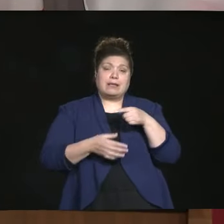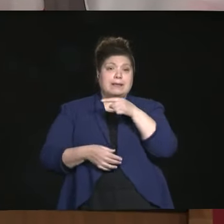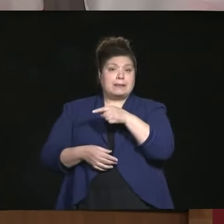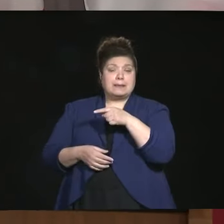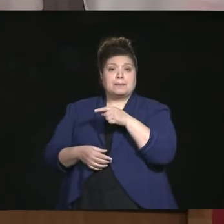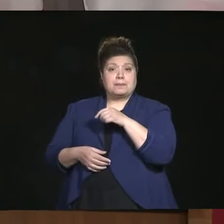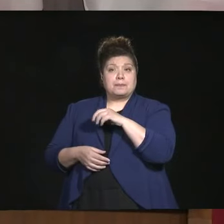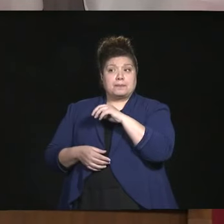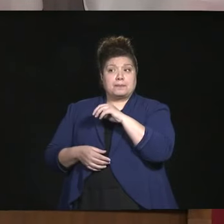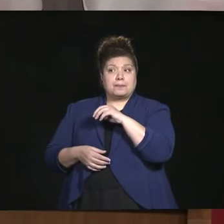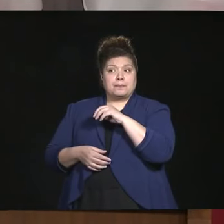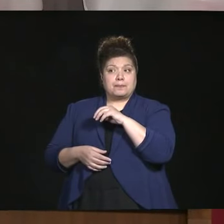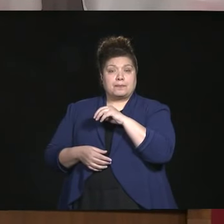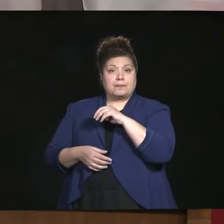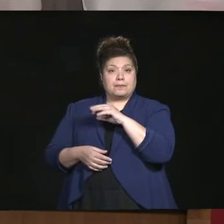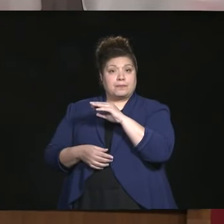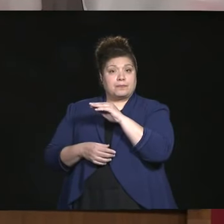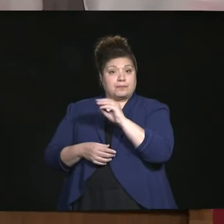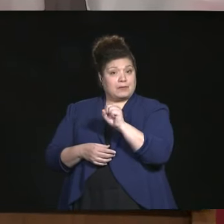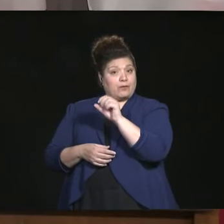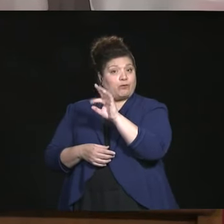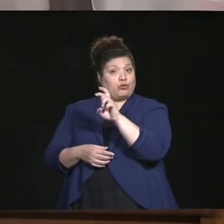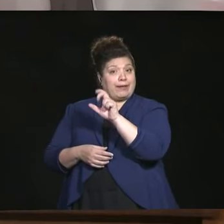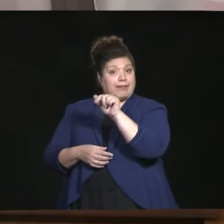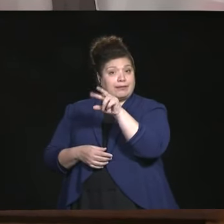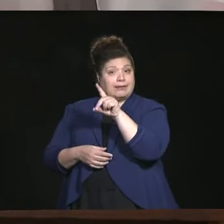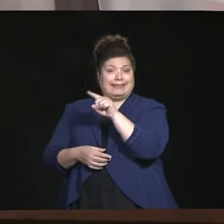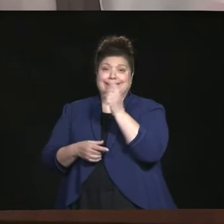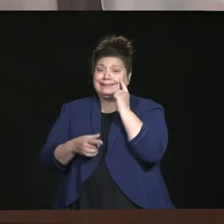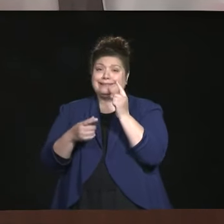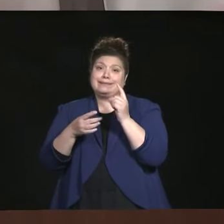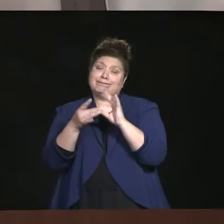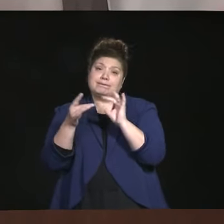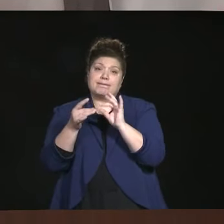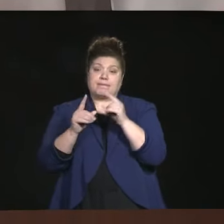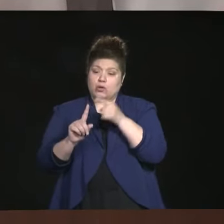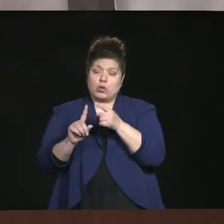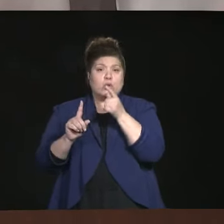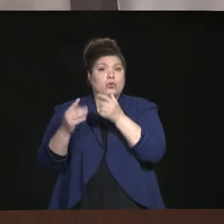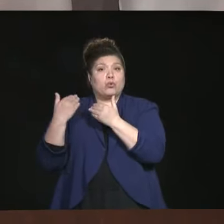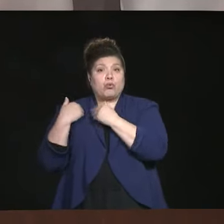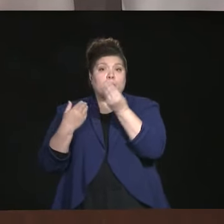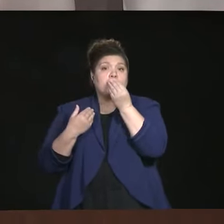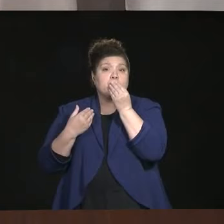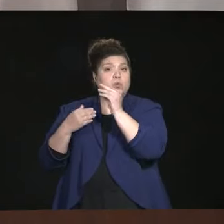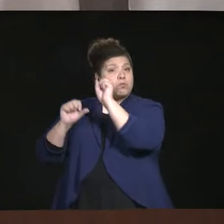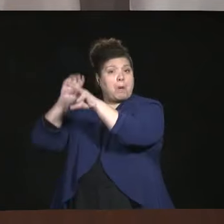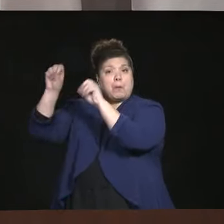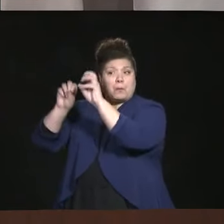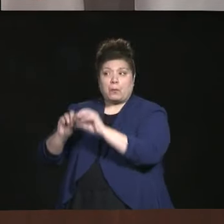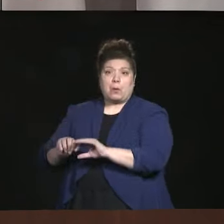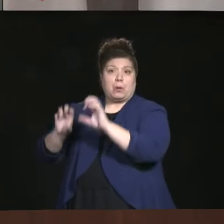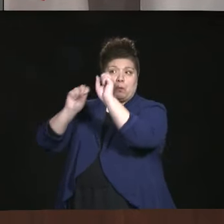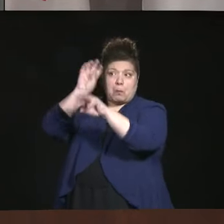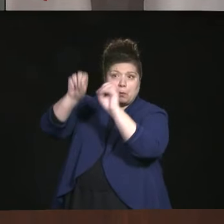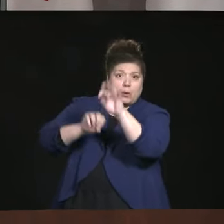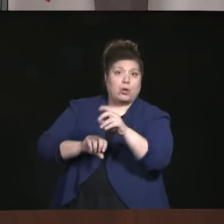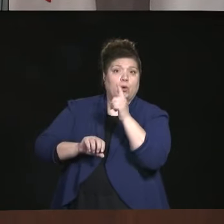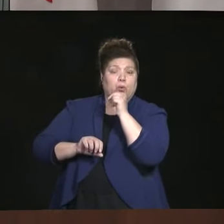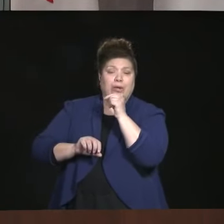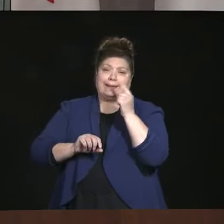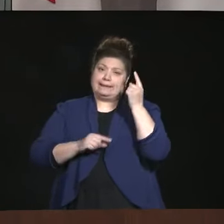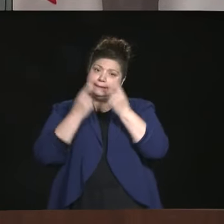épiceries pour les compenser financièrement parce que ces gens-là sont souvent payés au salaire minimum, donc moins par semaine que ce que va offrir